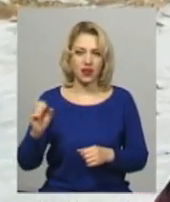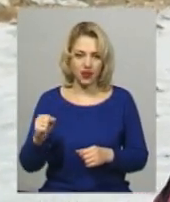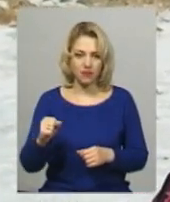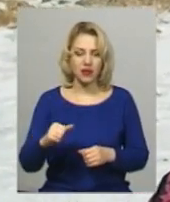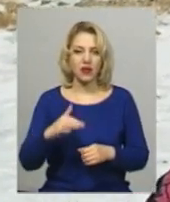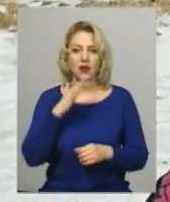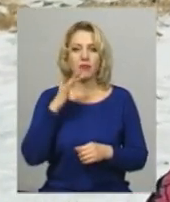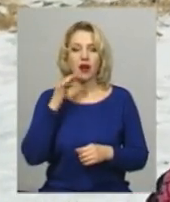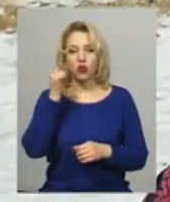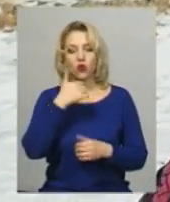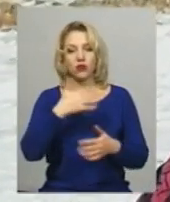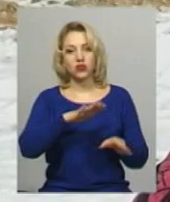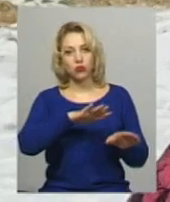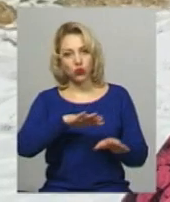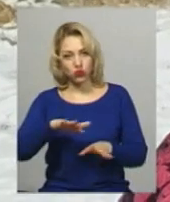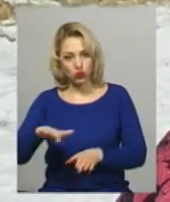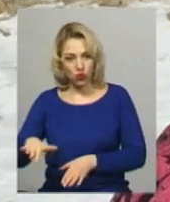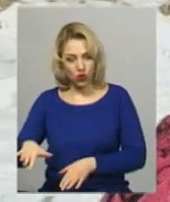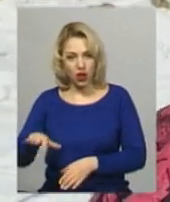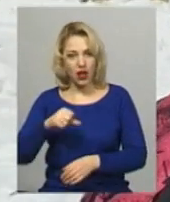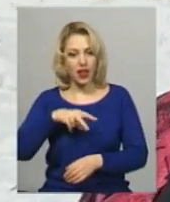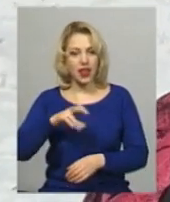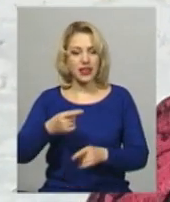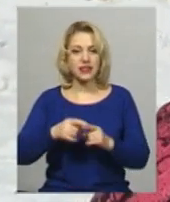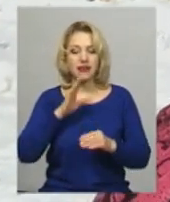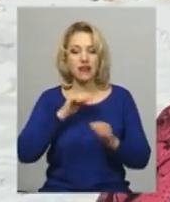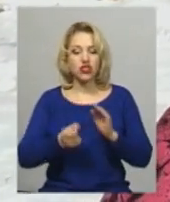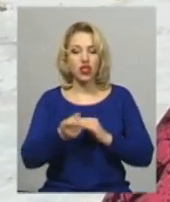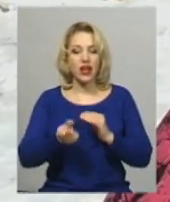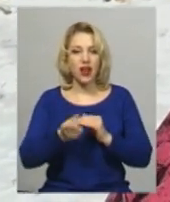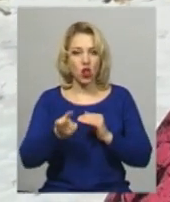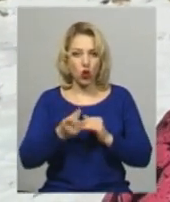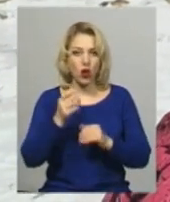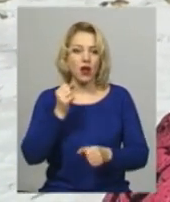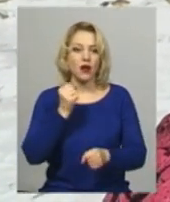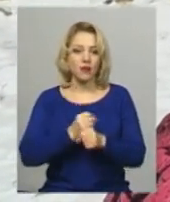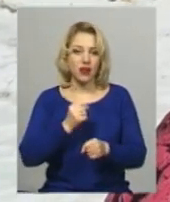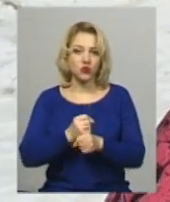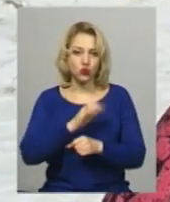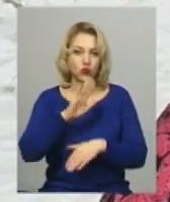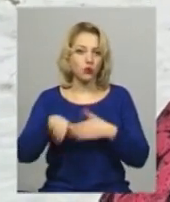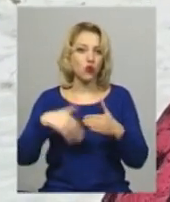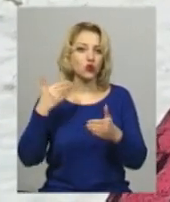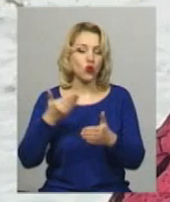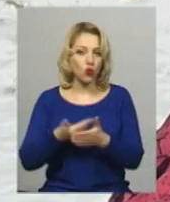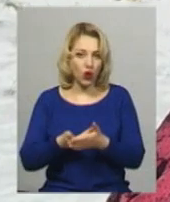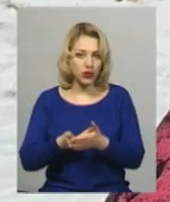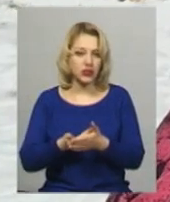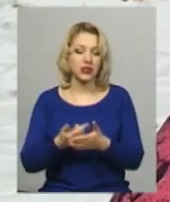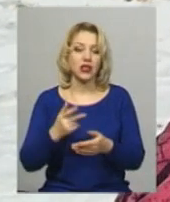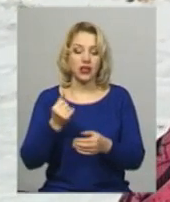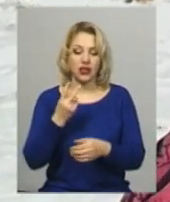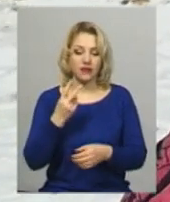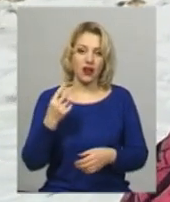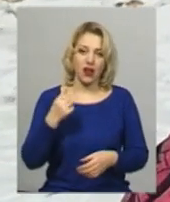ось багато років пройшло, але це джерело працює і працює по сьогодні. Два рази на